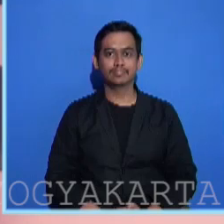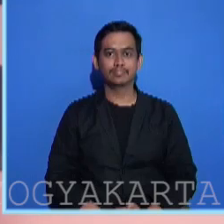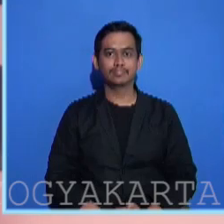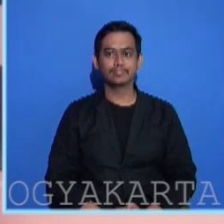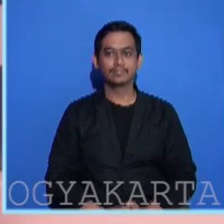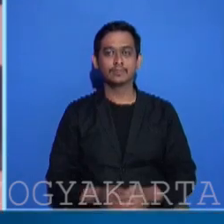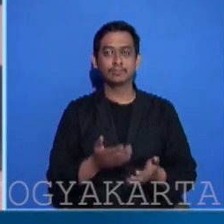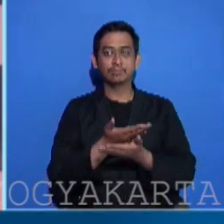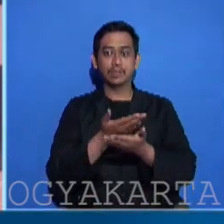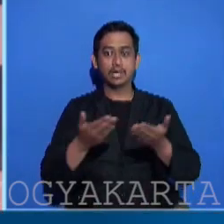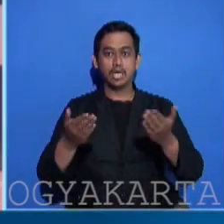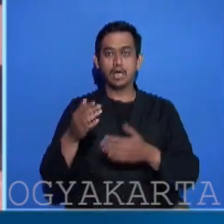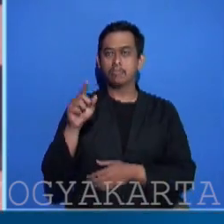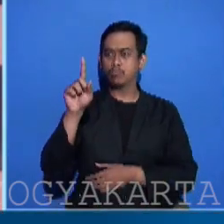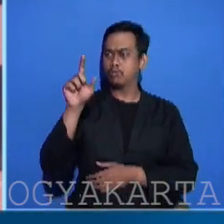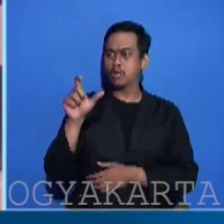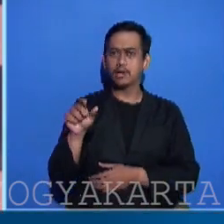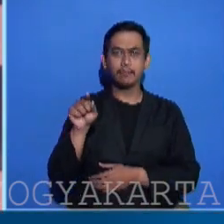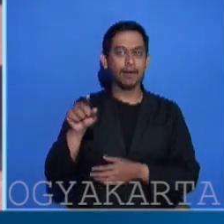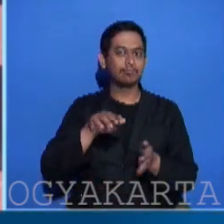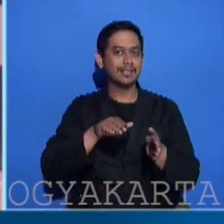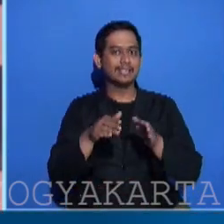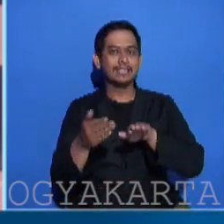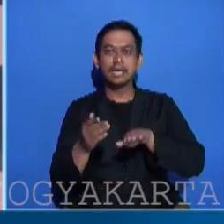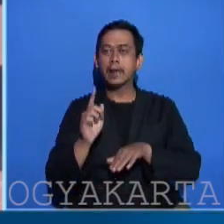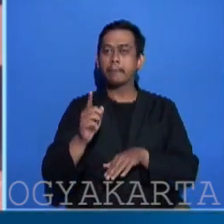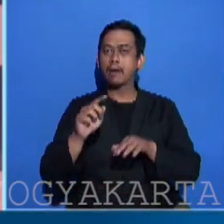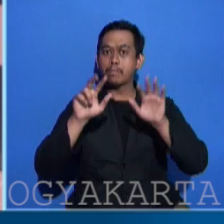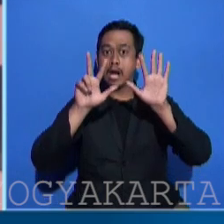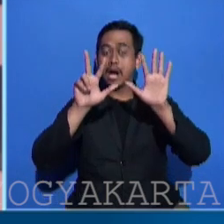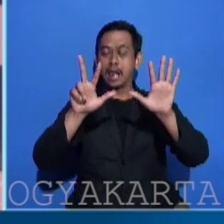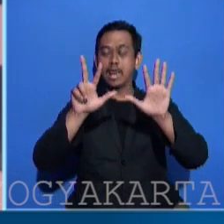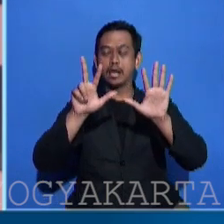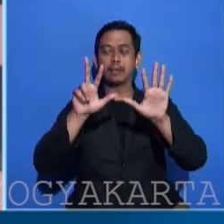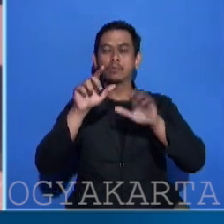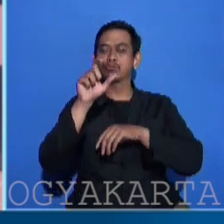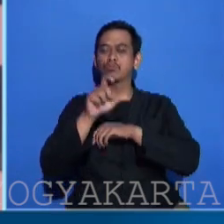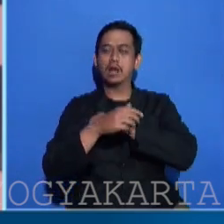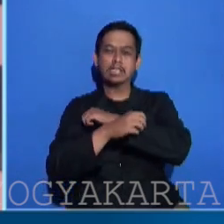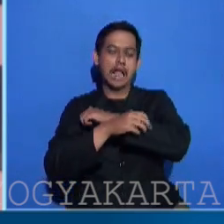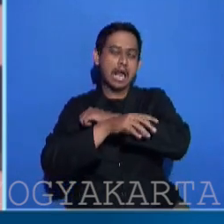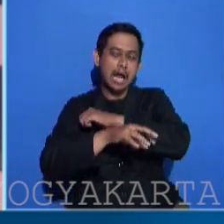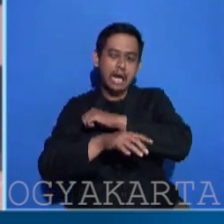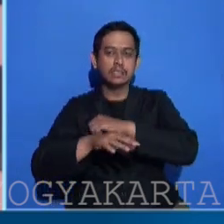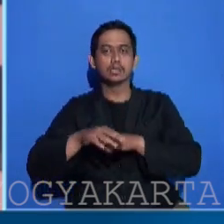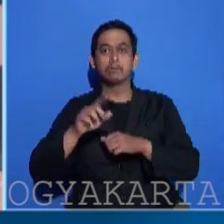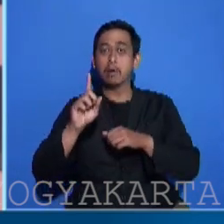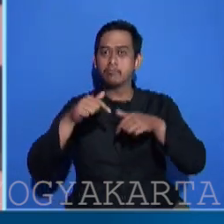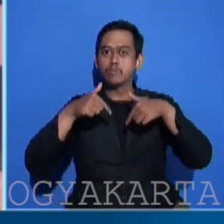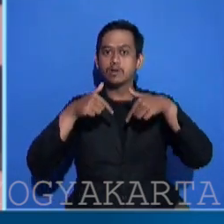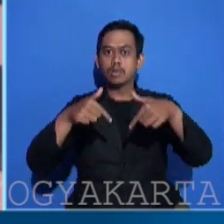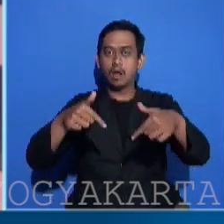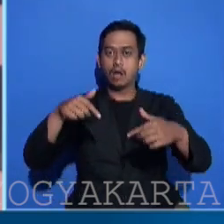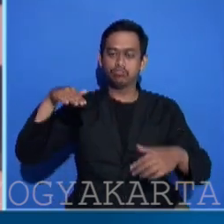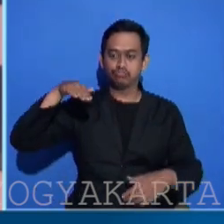Saudara, satu penumpang tewas dan 8 luka-luka setelah sebuah bus wisata berpenumpang warga Bantul mengalami kecelakaan di Jalan Pogalan